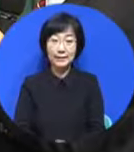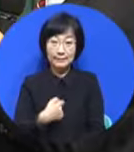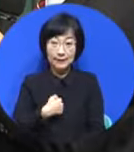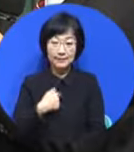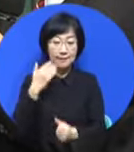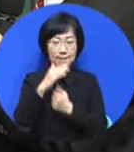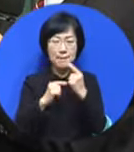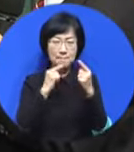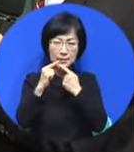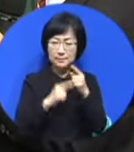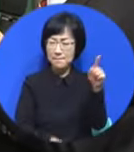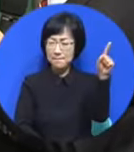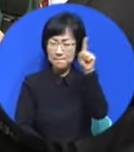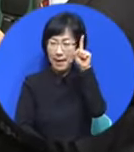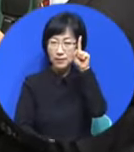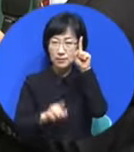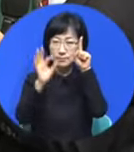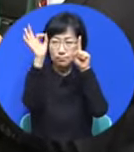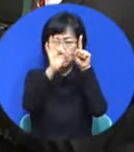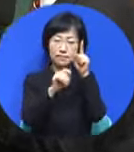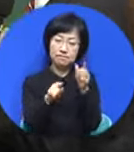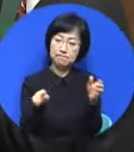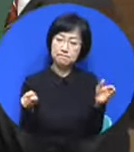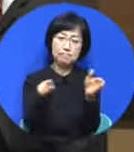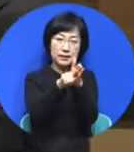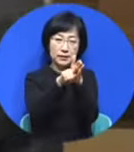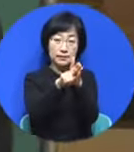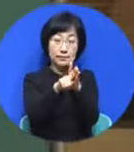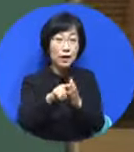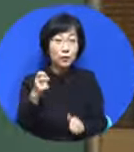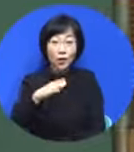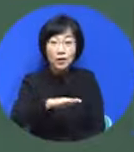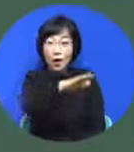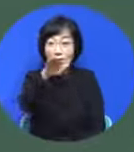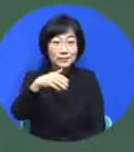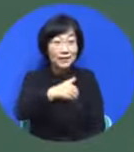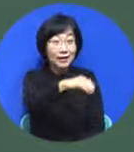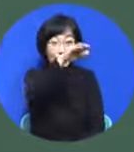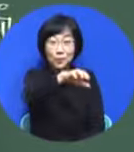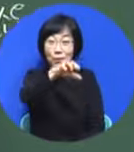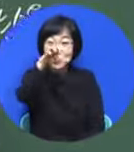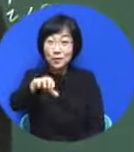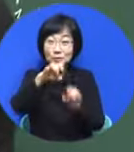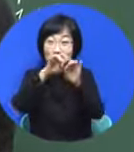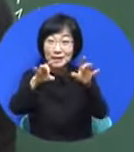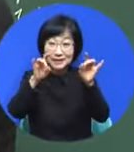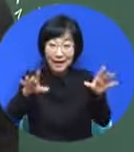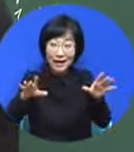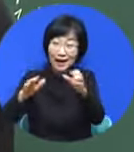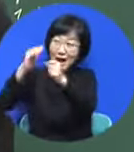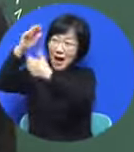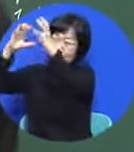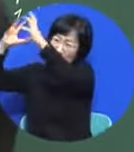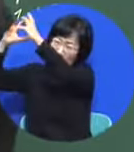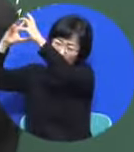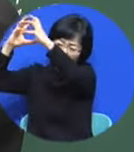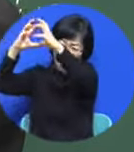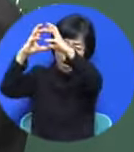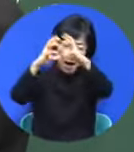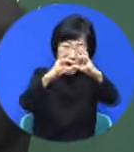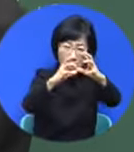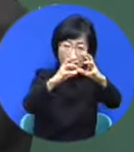100% I believe in this fact 100%. 여러분 가시는 곳에 하나님의 나라 임하도록 하는 것이 하나님의 계획입니다. 이 언약을